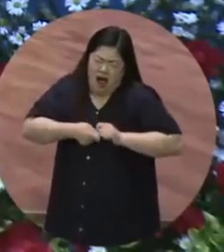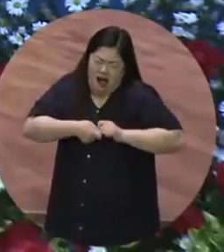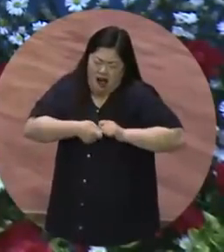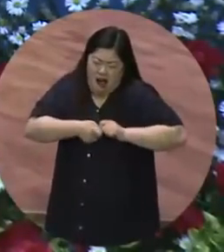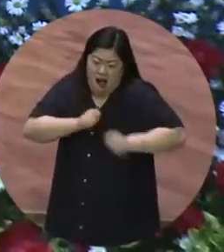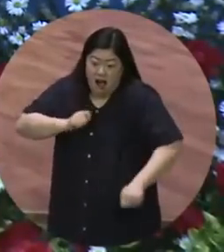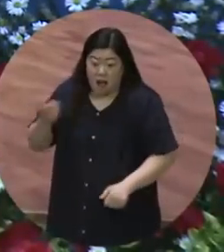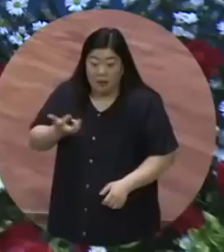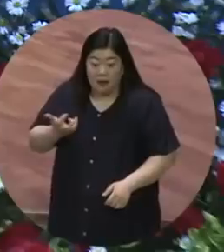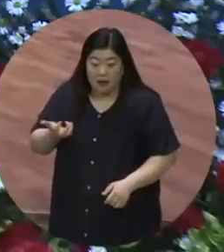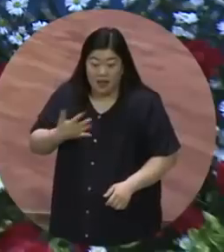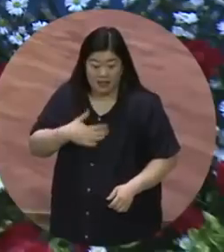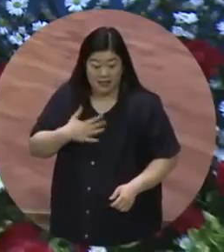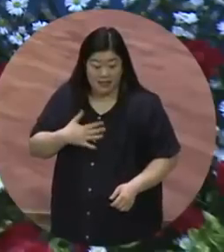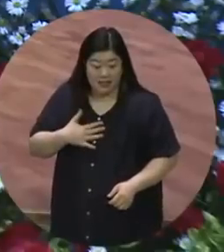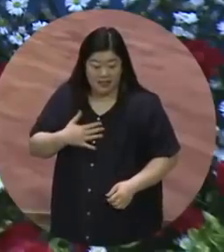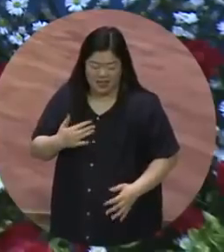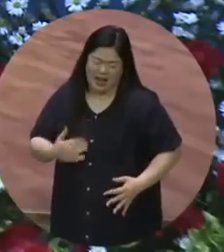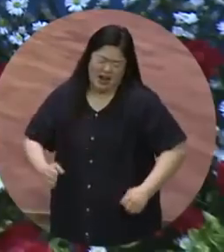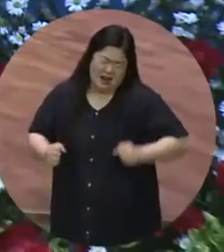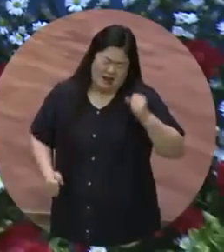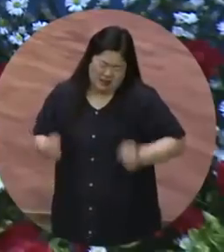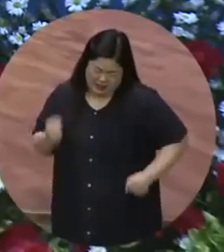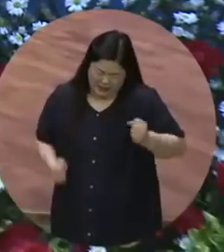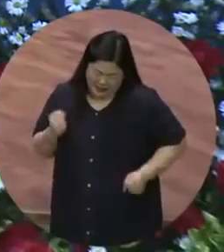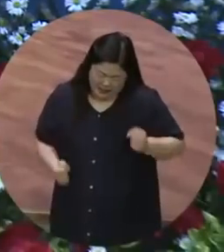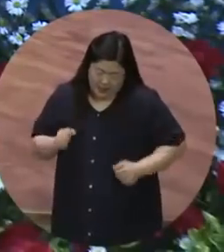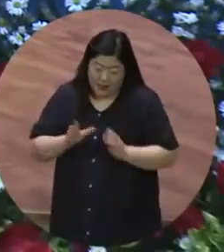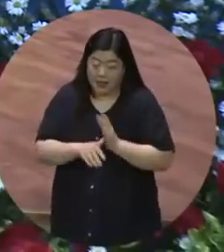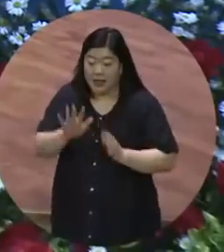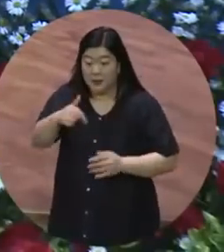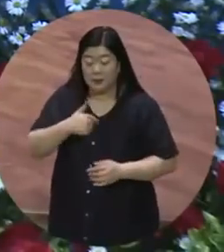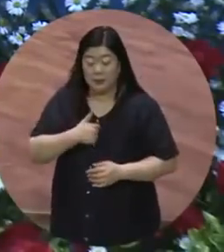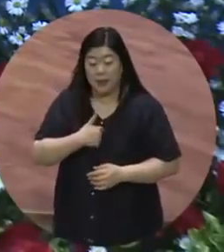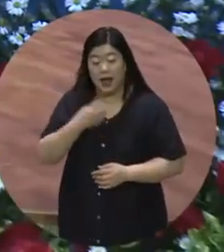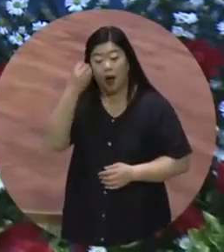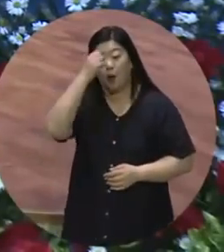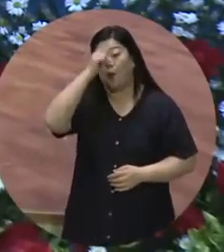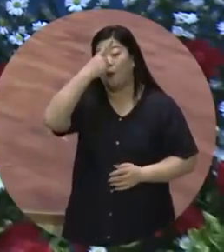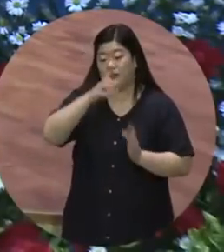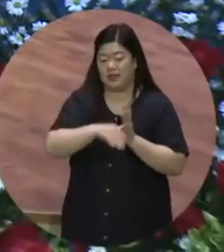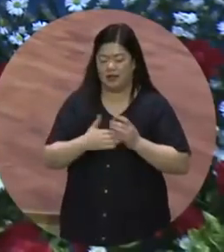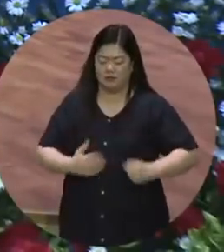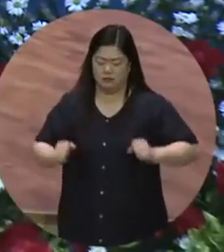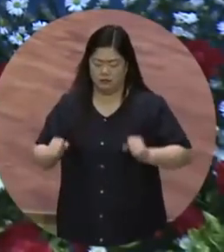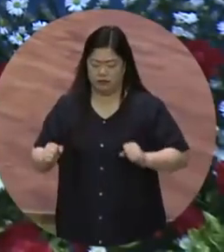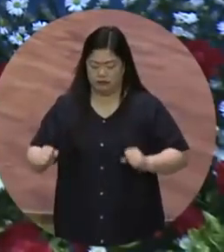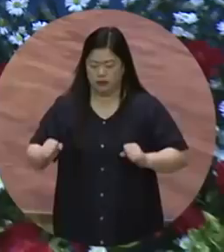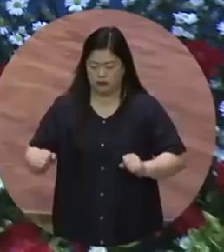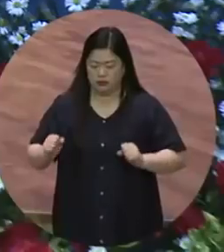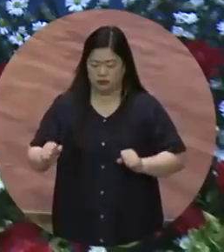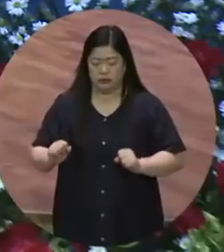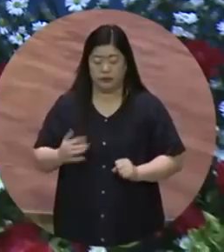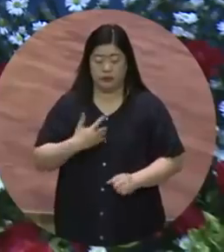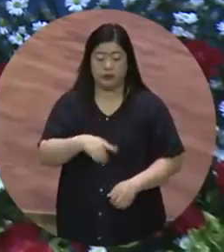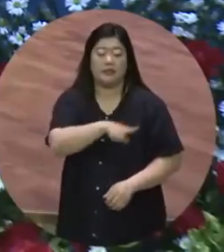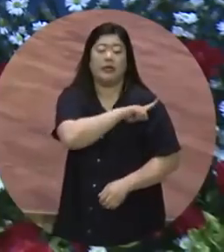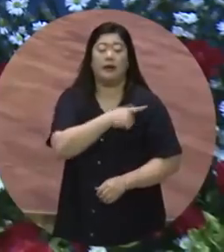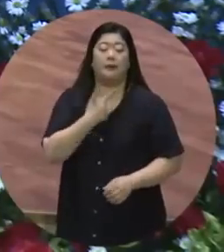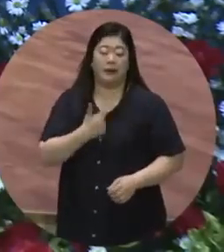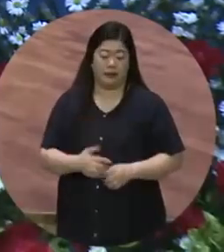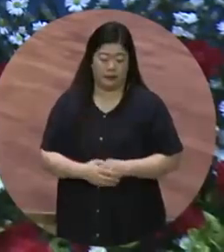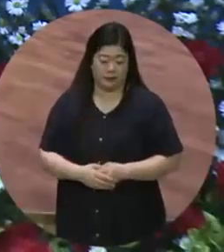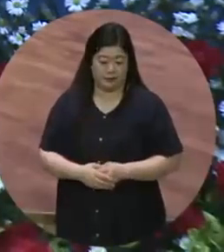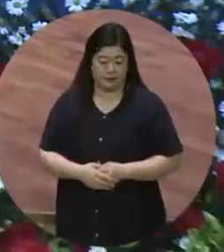것 같은 아픔이 옵니다. 저는 이 고등학교 전교 마라톤도 1등하고 그랬어요. 마라톤 군대 가서